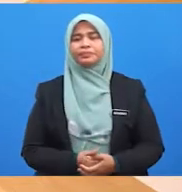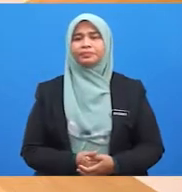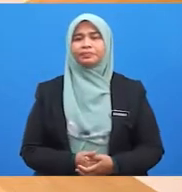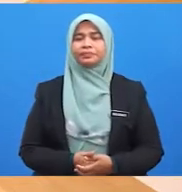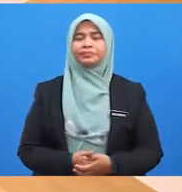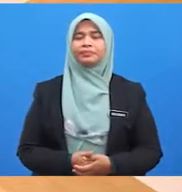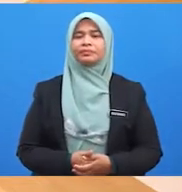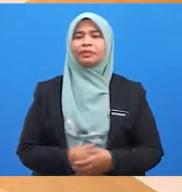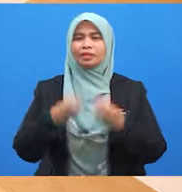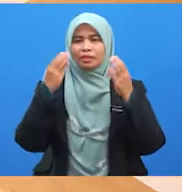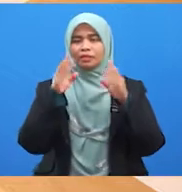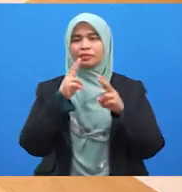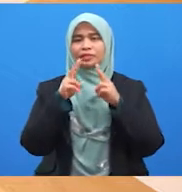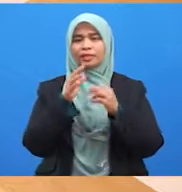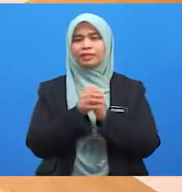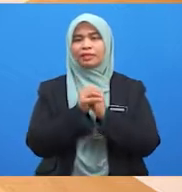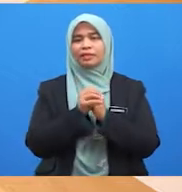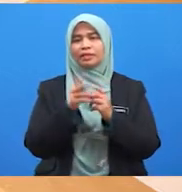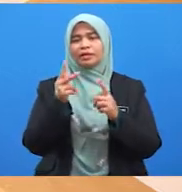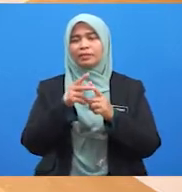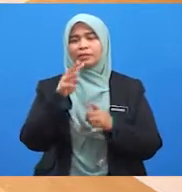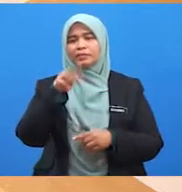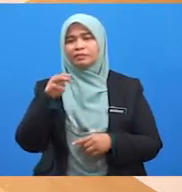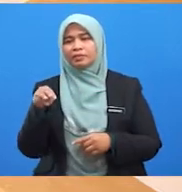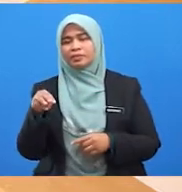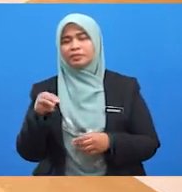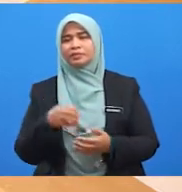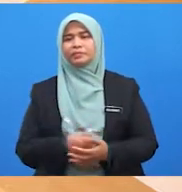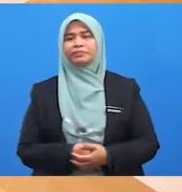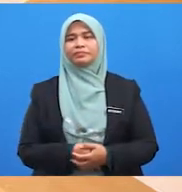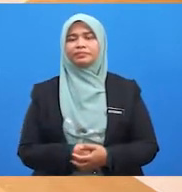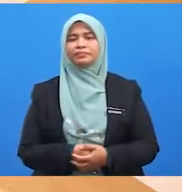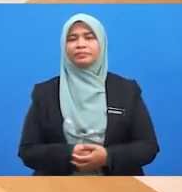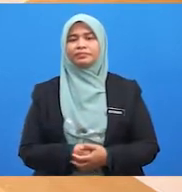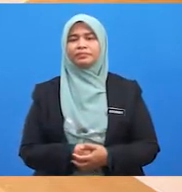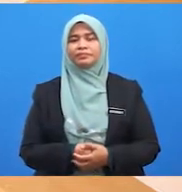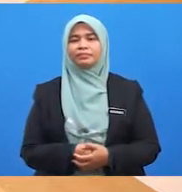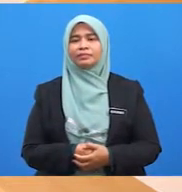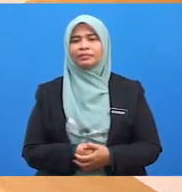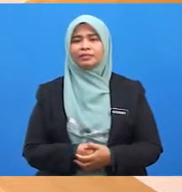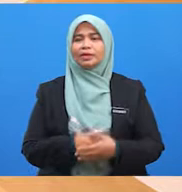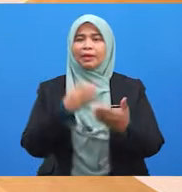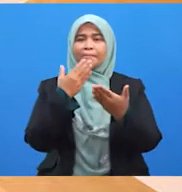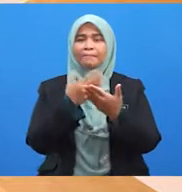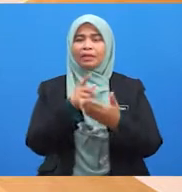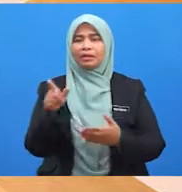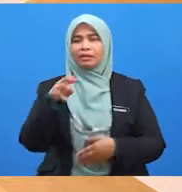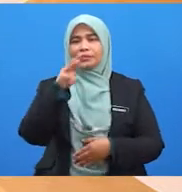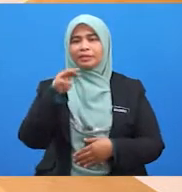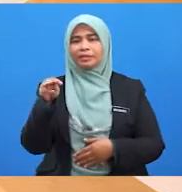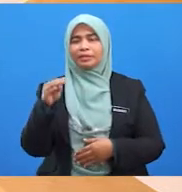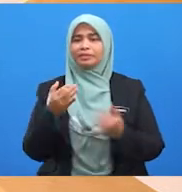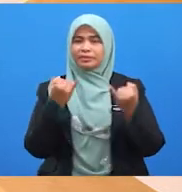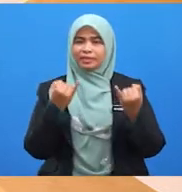syabas cikgu ucapkan kepada murid-murid kerana bersungguh-sungguh untuk mencari jawapan.